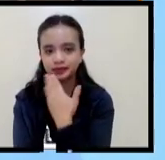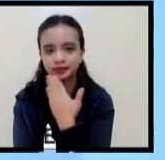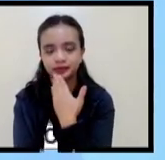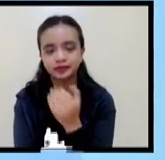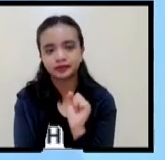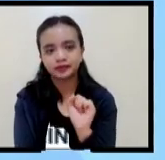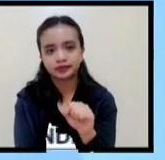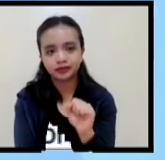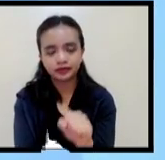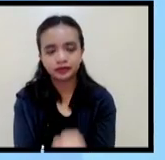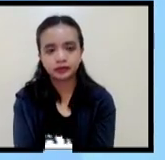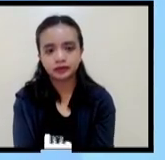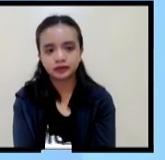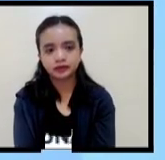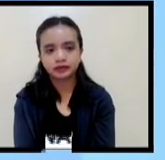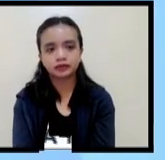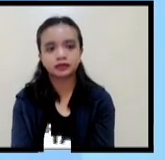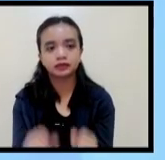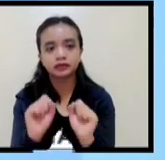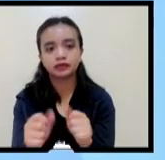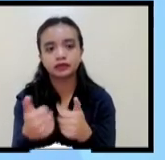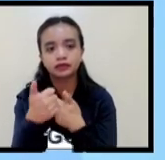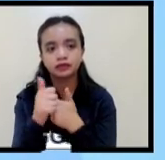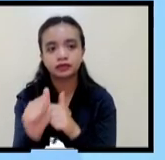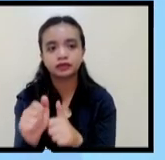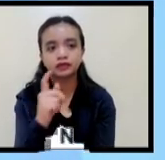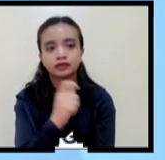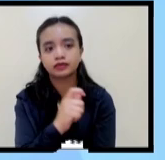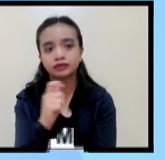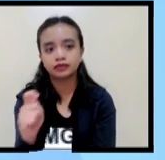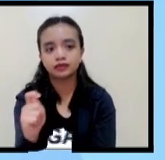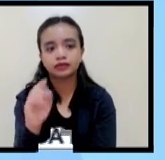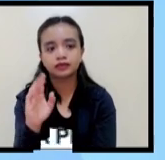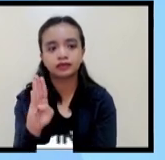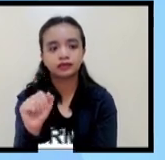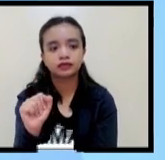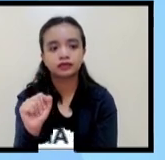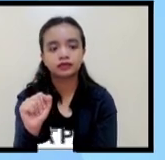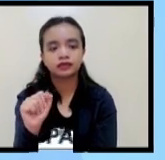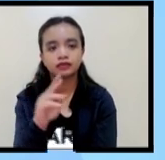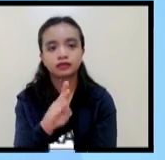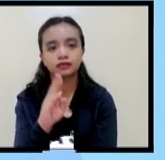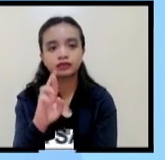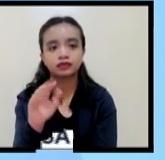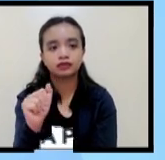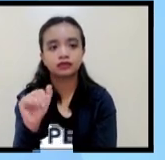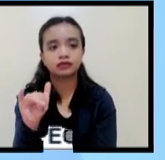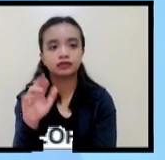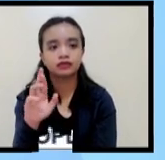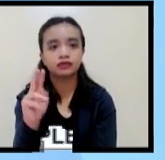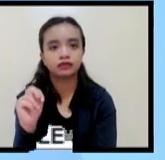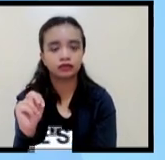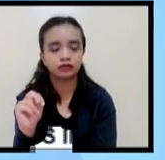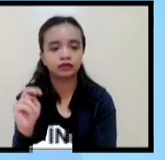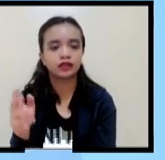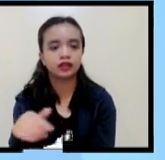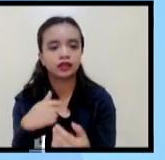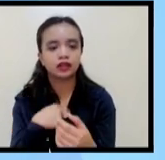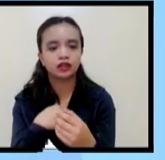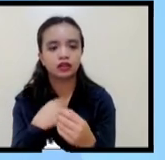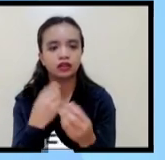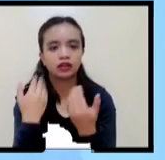po, so you can follow me on TikTok at Bryarn, so tatlong N. And I provide their